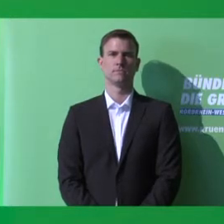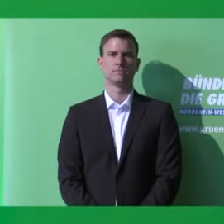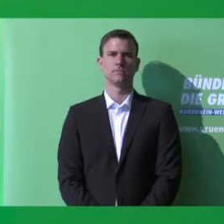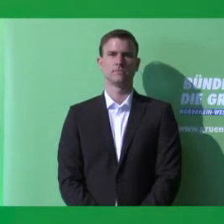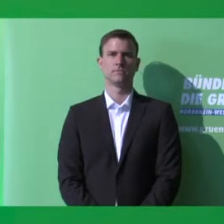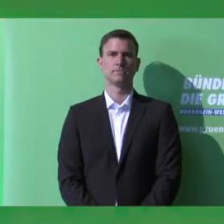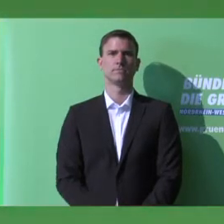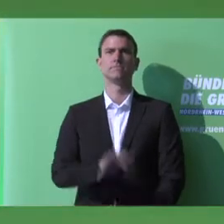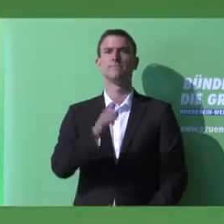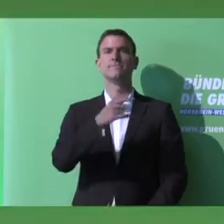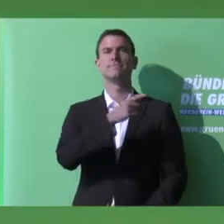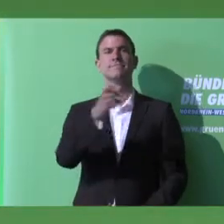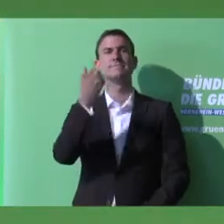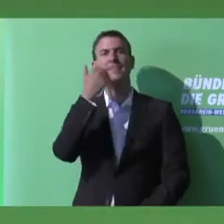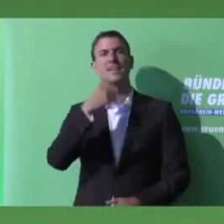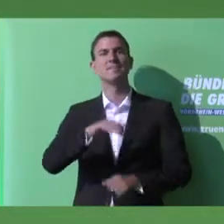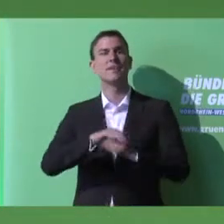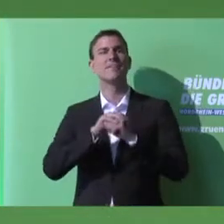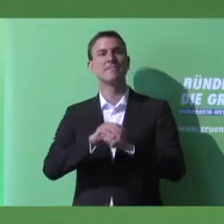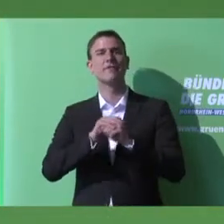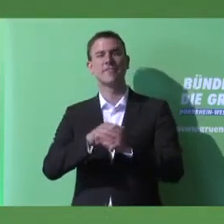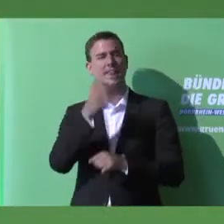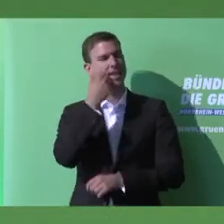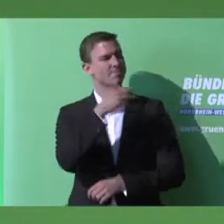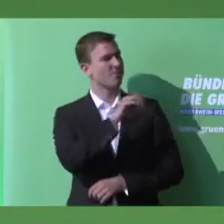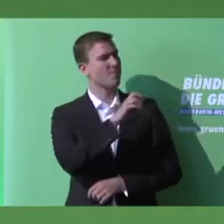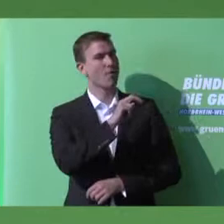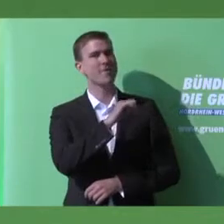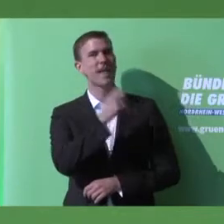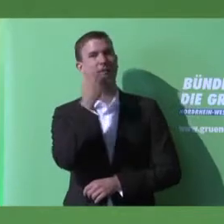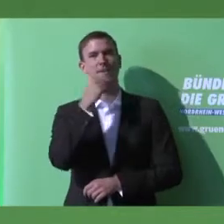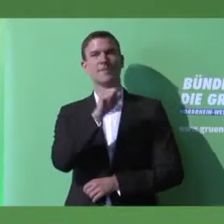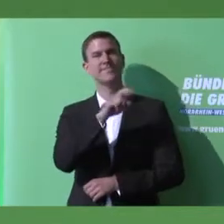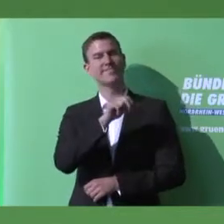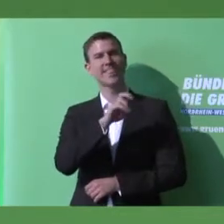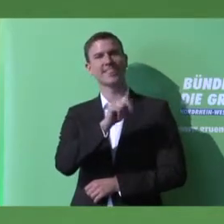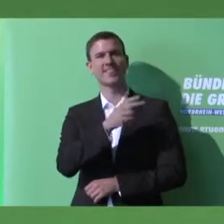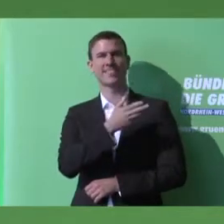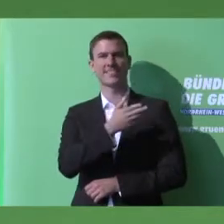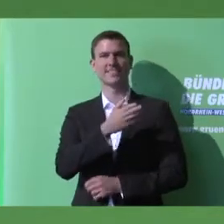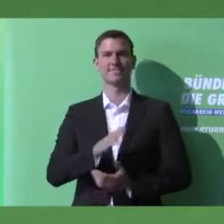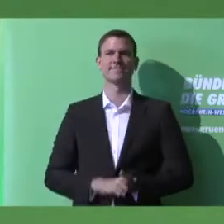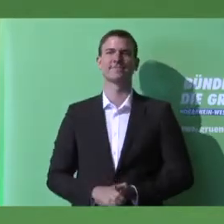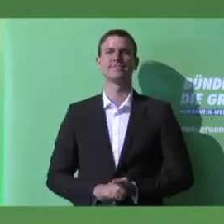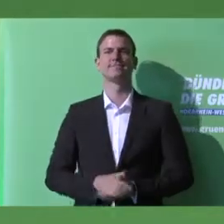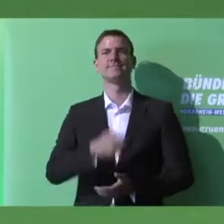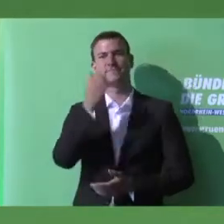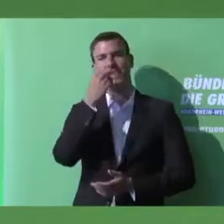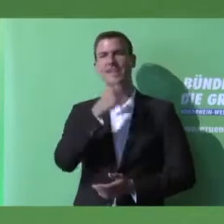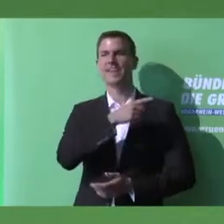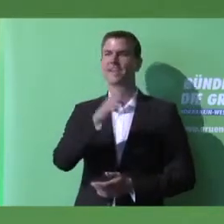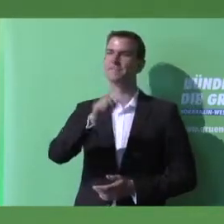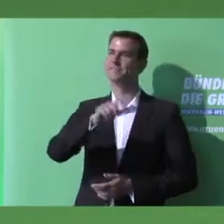Ja, liebe Freundinnen und Freunde, liebe Monika, lieber Sven, liebe Bärbel,